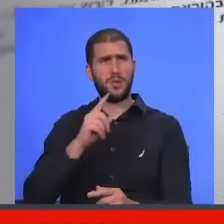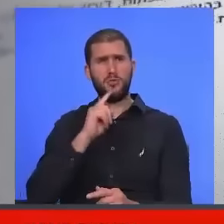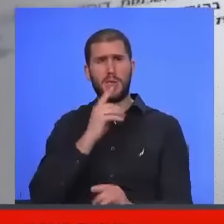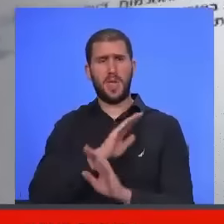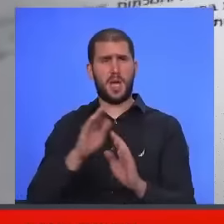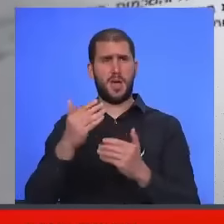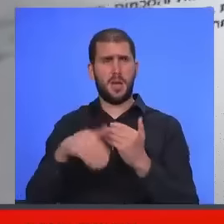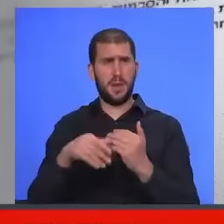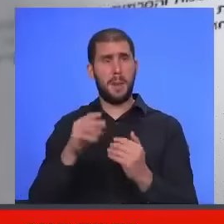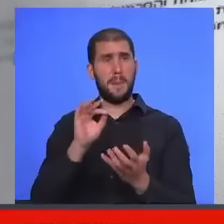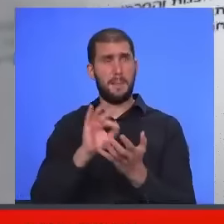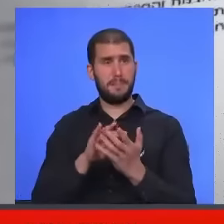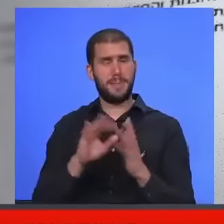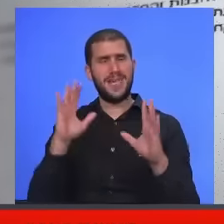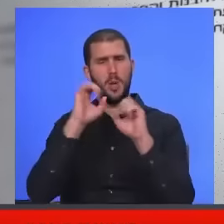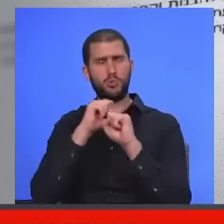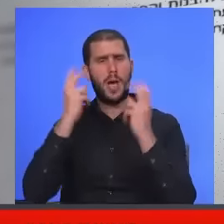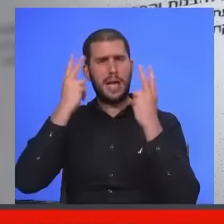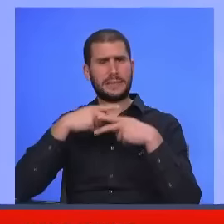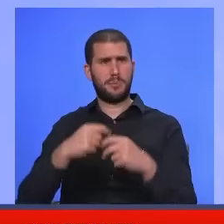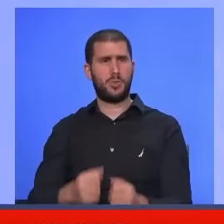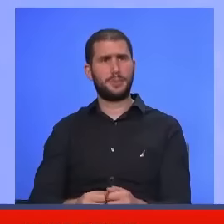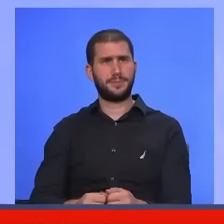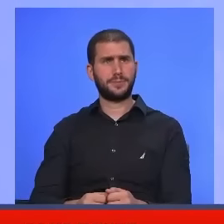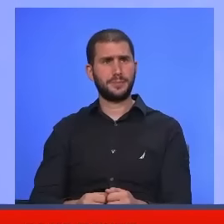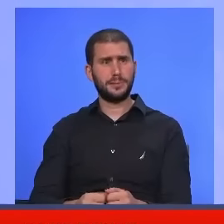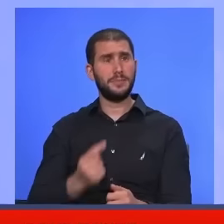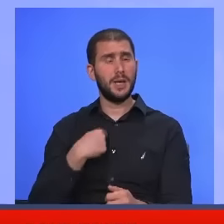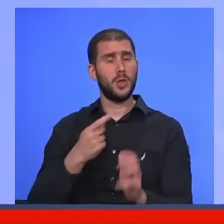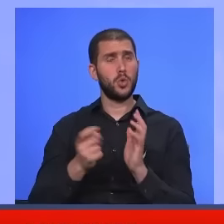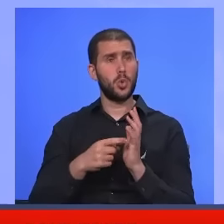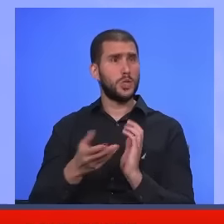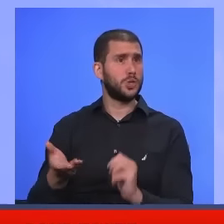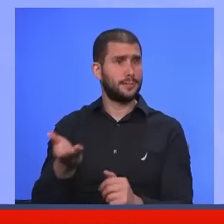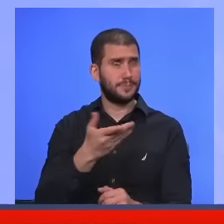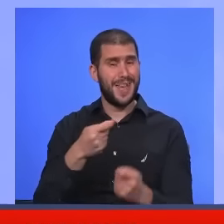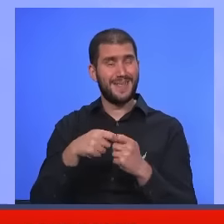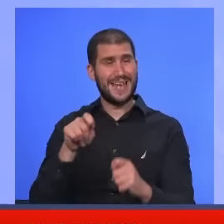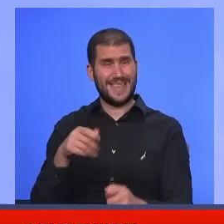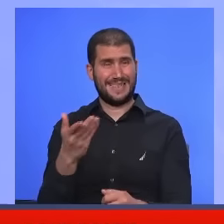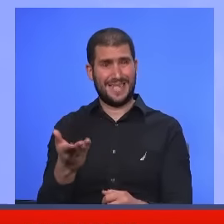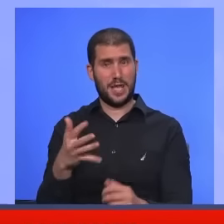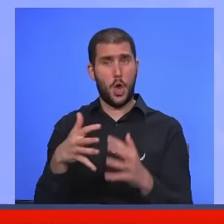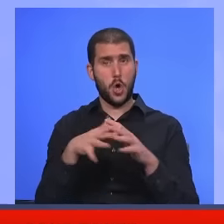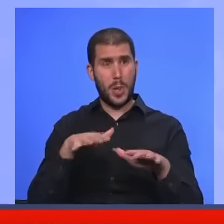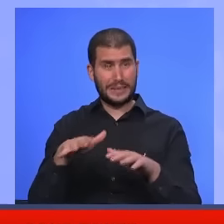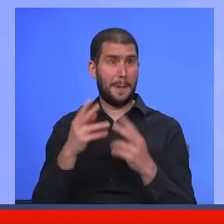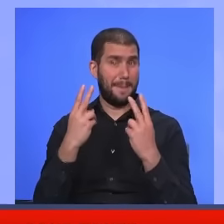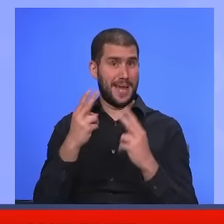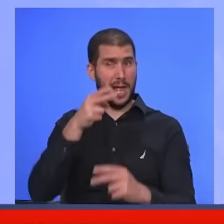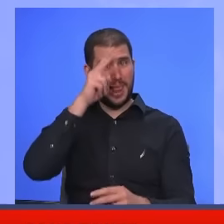אחת בלבד, שבמהלכה יגובשו הסכמות. אני קורא מפה לחברי הכנסת של הקואליציה, בעיקר של